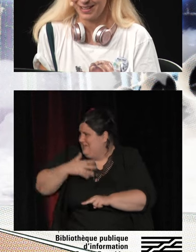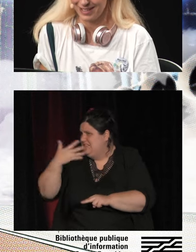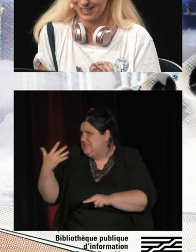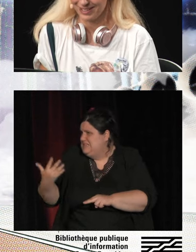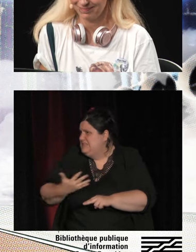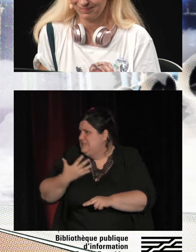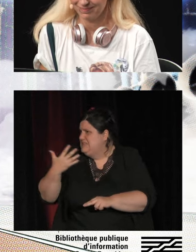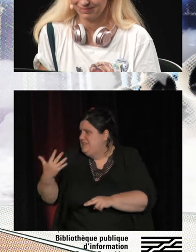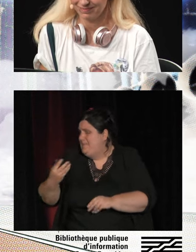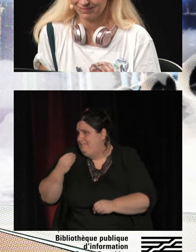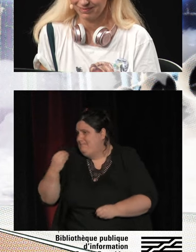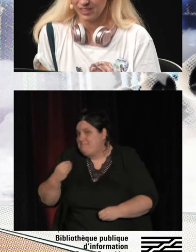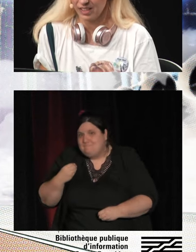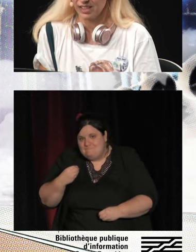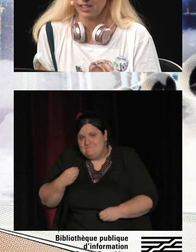Oh là là.